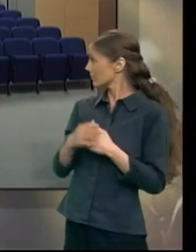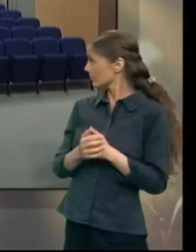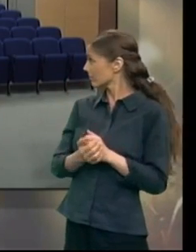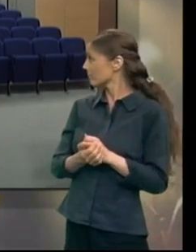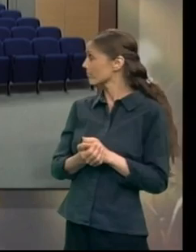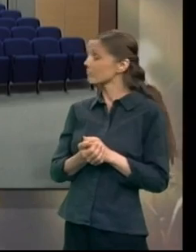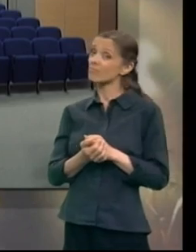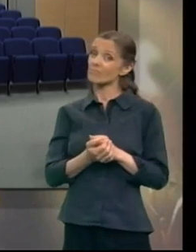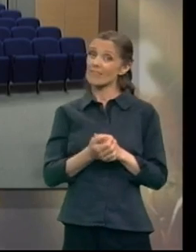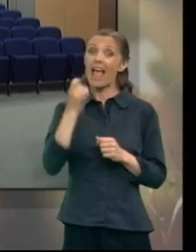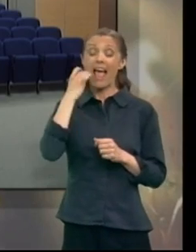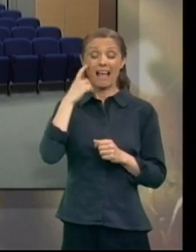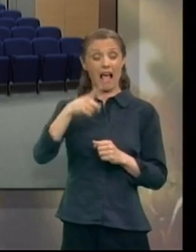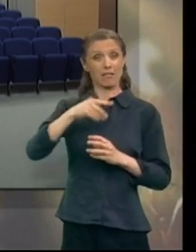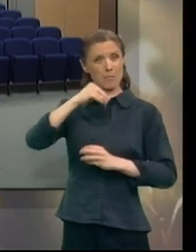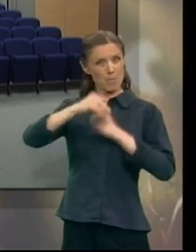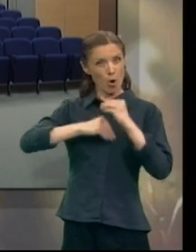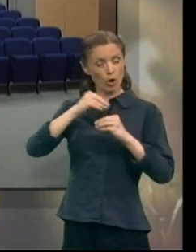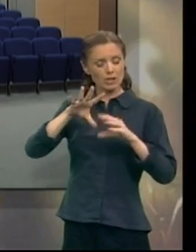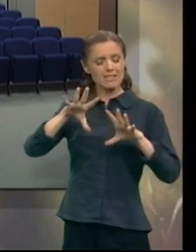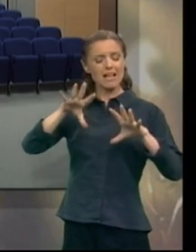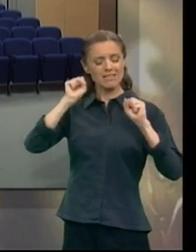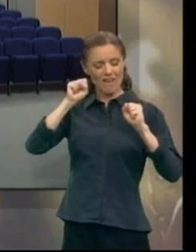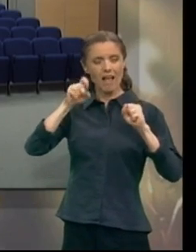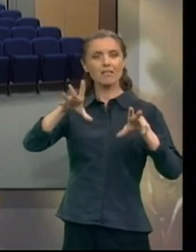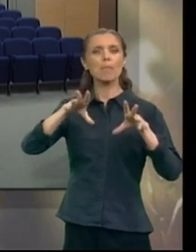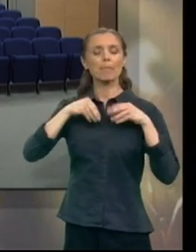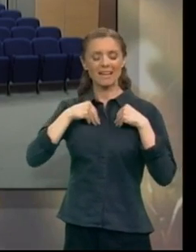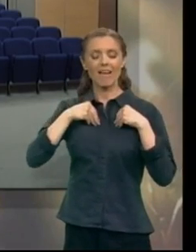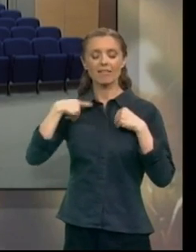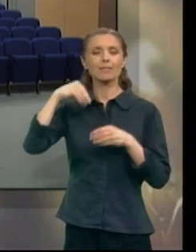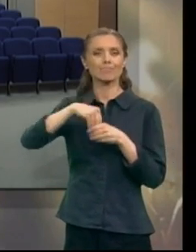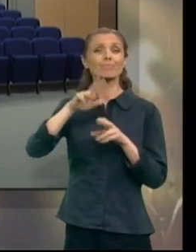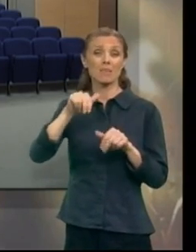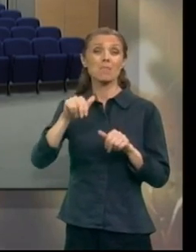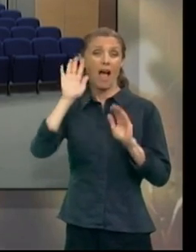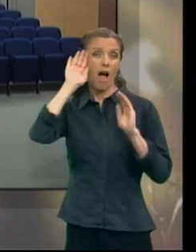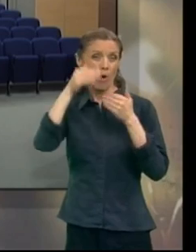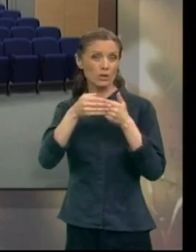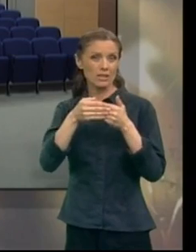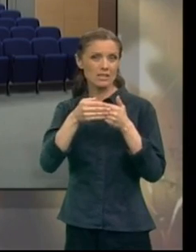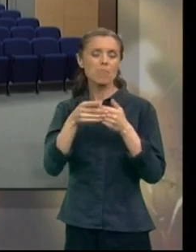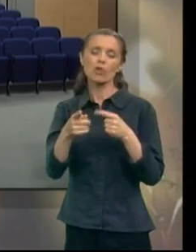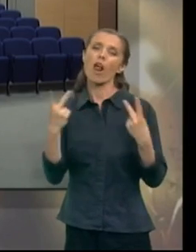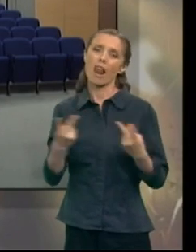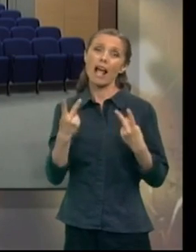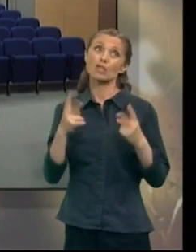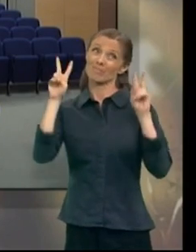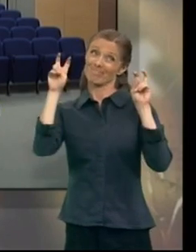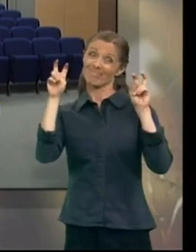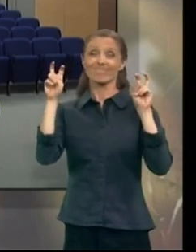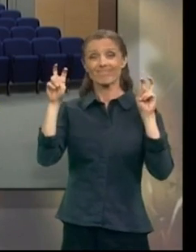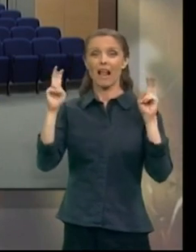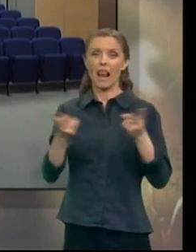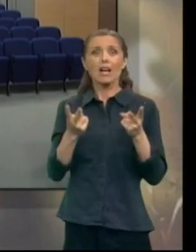shvati i prihvati da ima autizam, onda je mnogo lakše. Pod znacima navoda, mnogo lakše, ali je